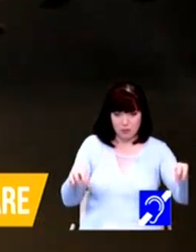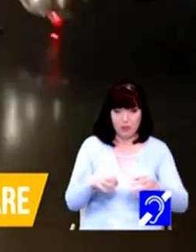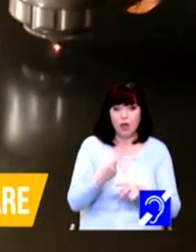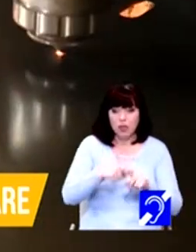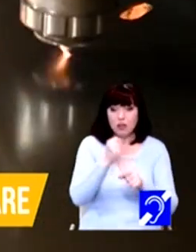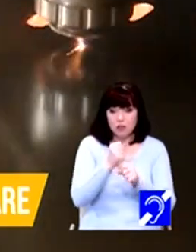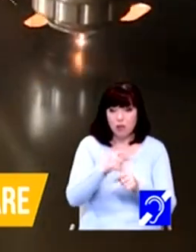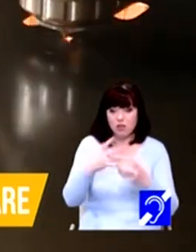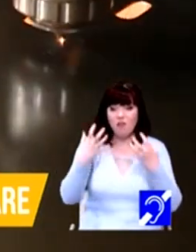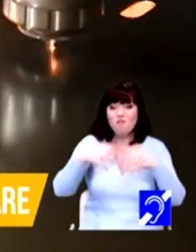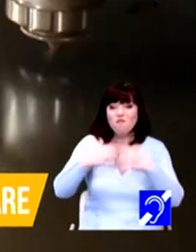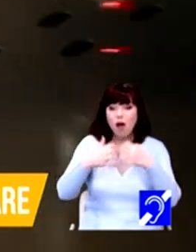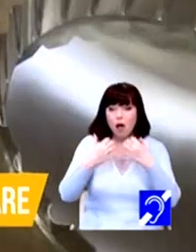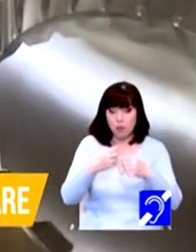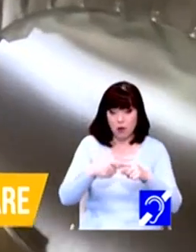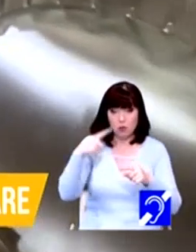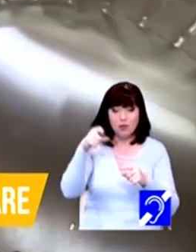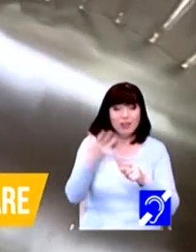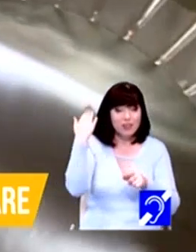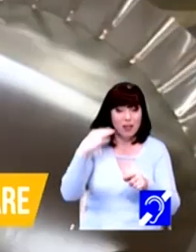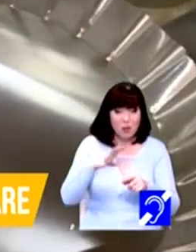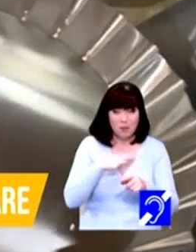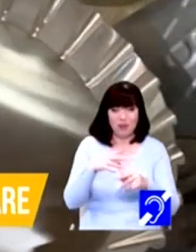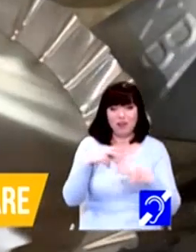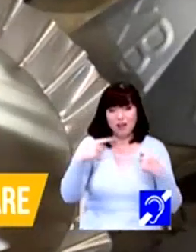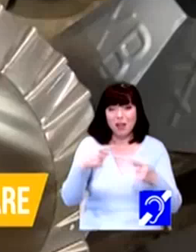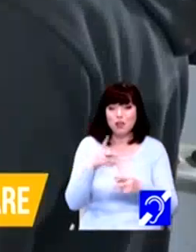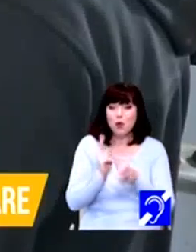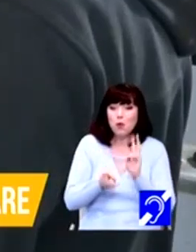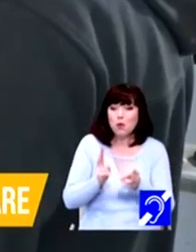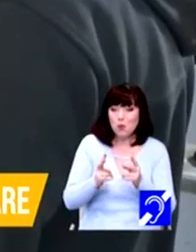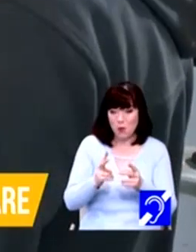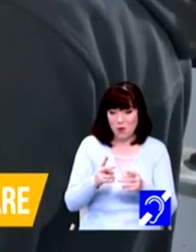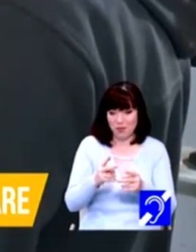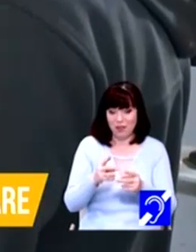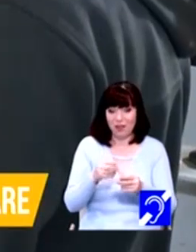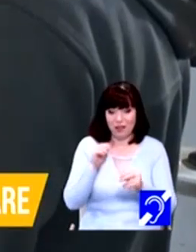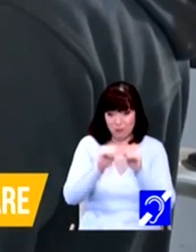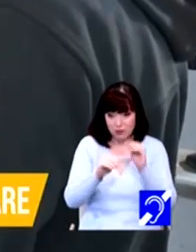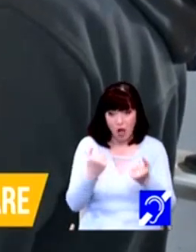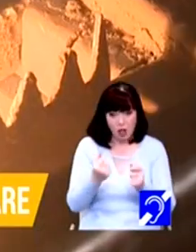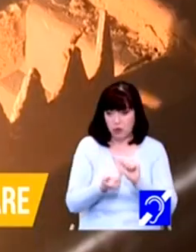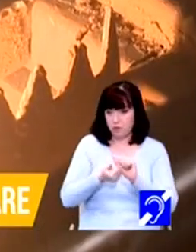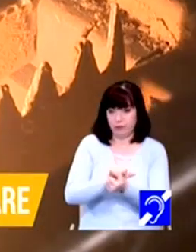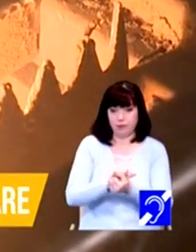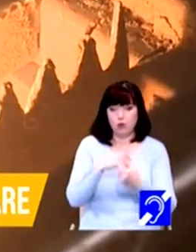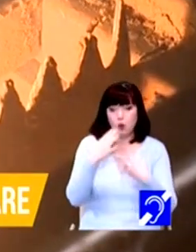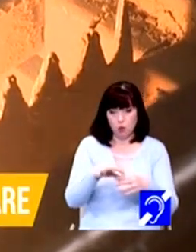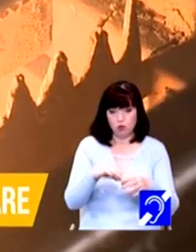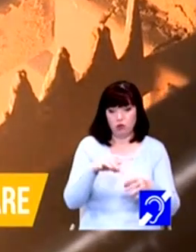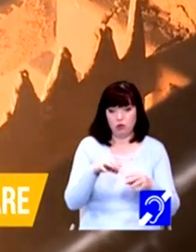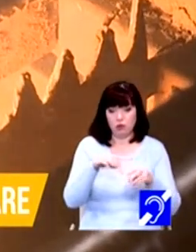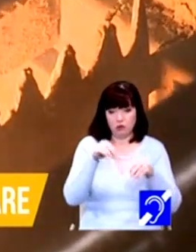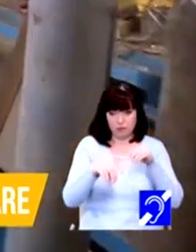fac într-o fabrică unde până săptămâna trecută se produceau ustensile de bucătărie. Toate mașinile au fost adaptate și în loc de tăp de copt sau